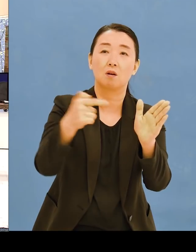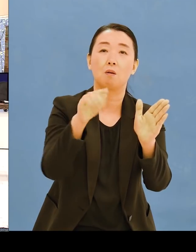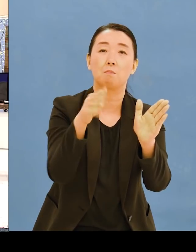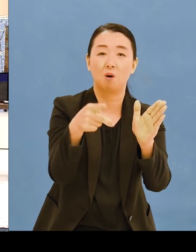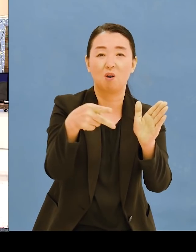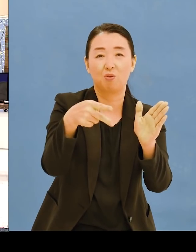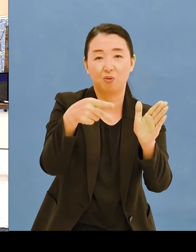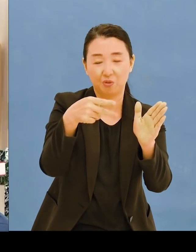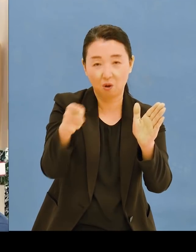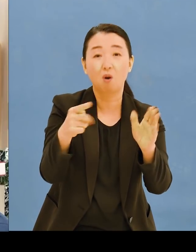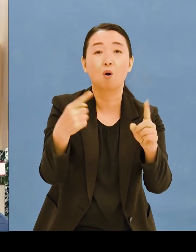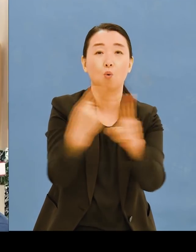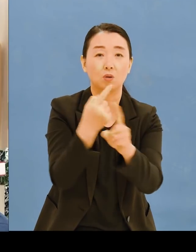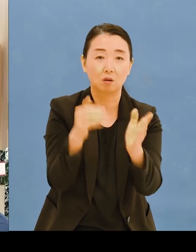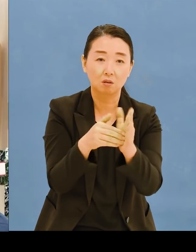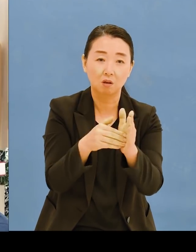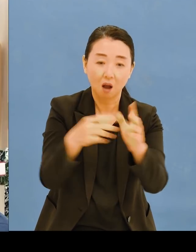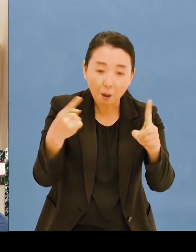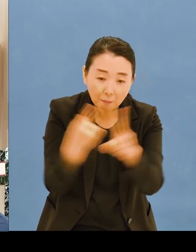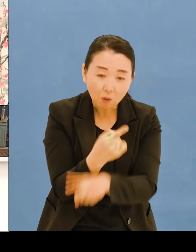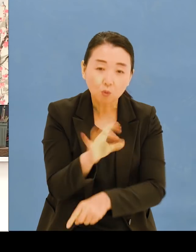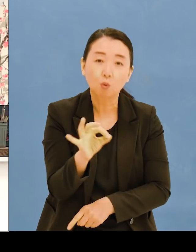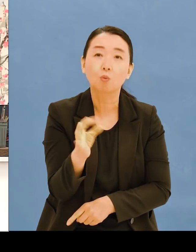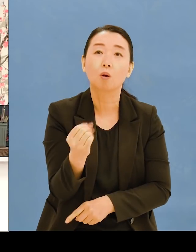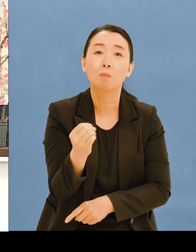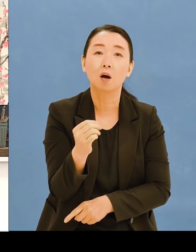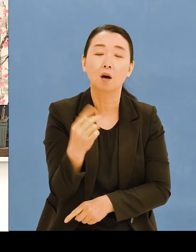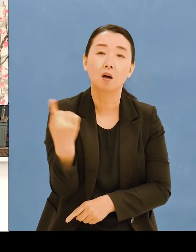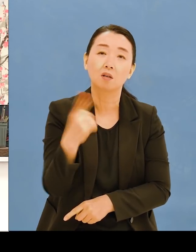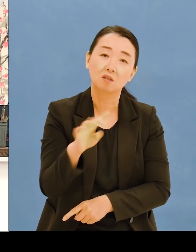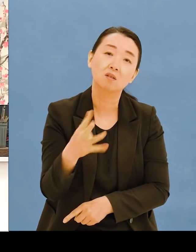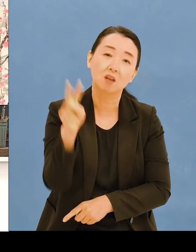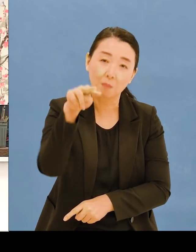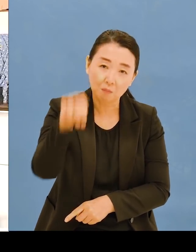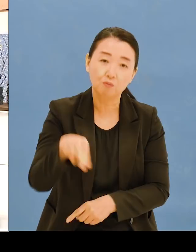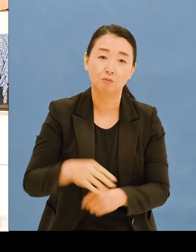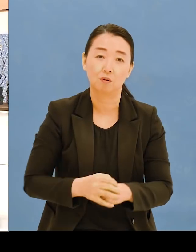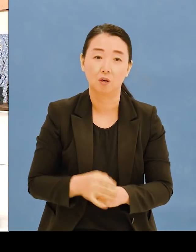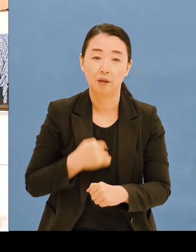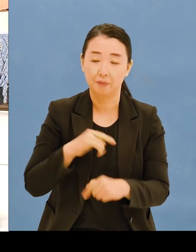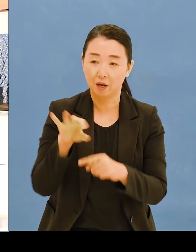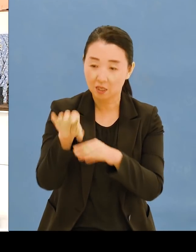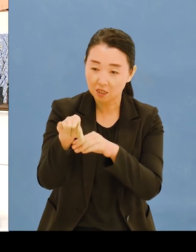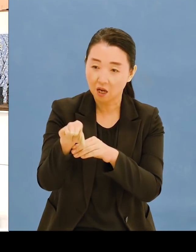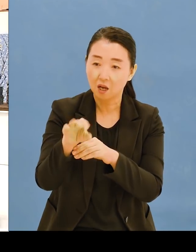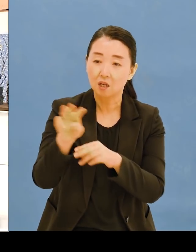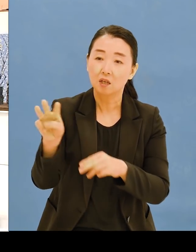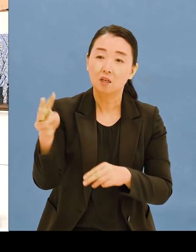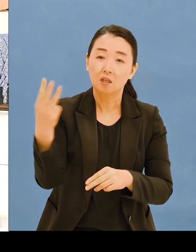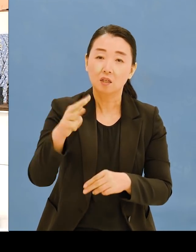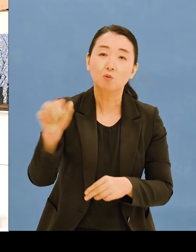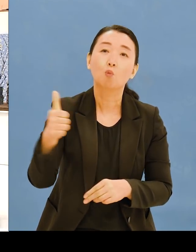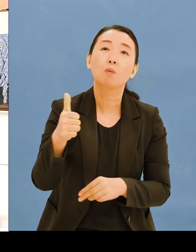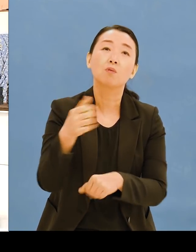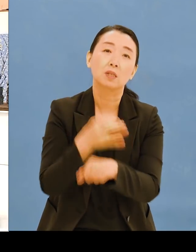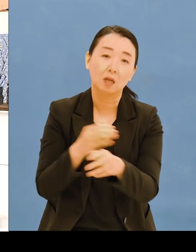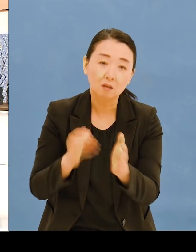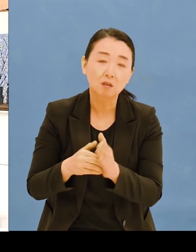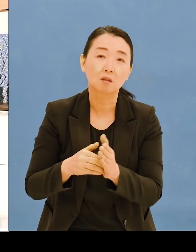그 파트가 얼마냐면 1,400불이에요. 제가 이 차를 3,500불에 샀는데